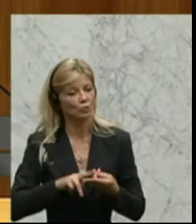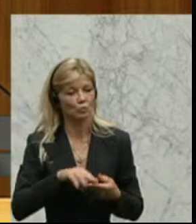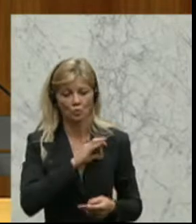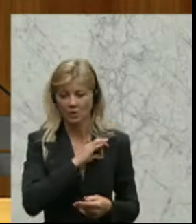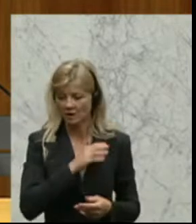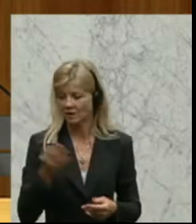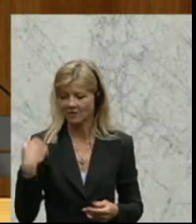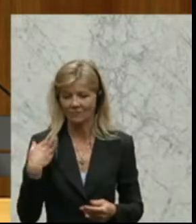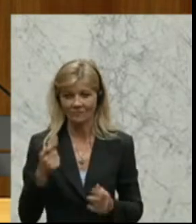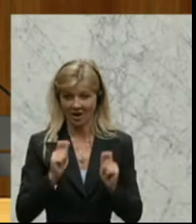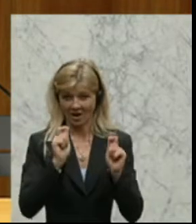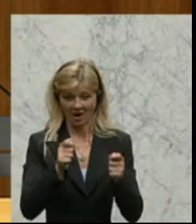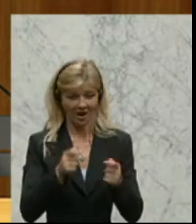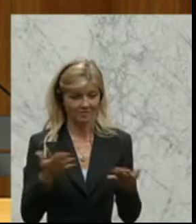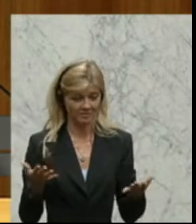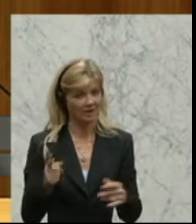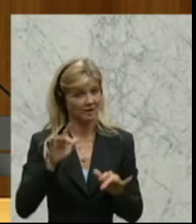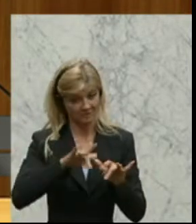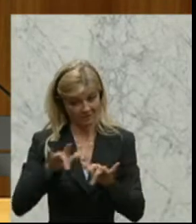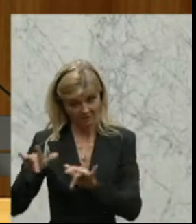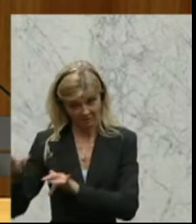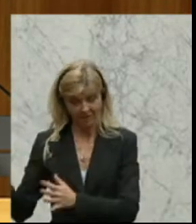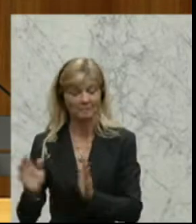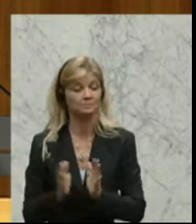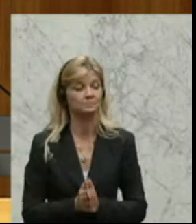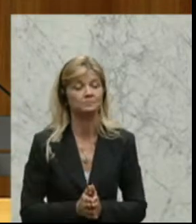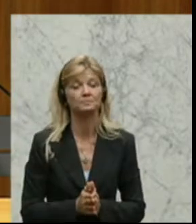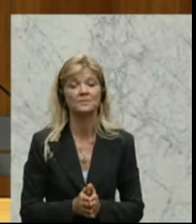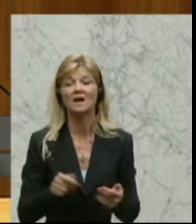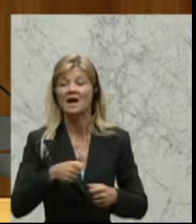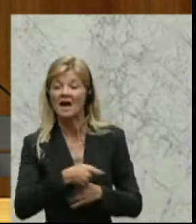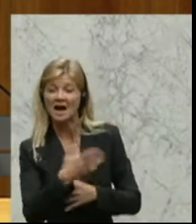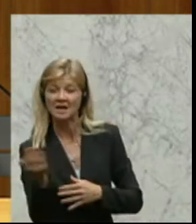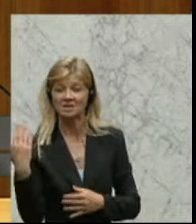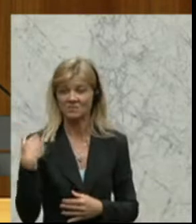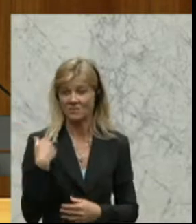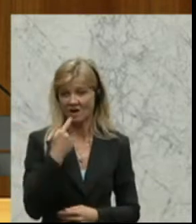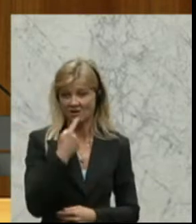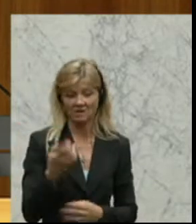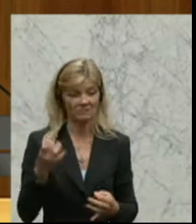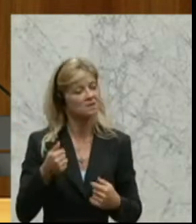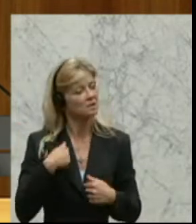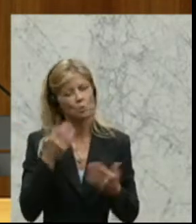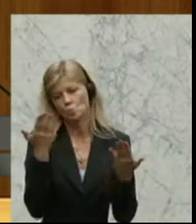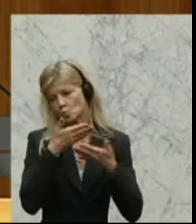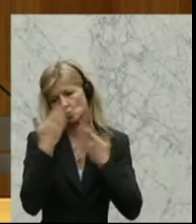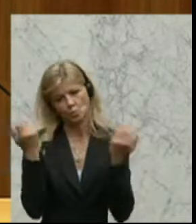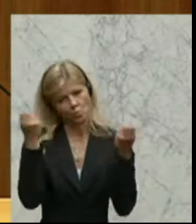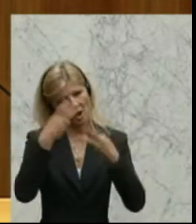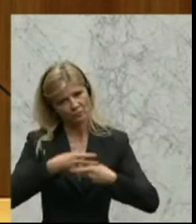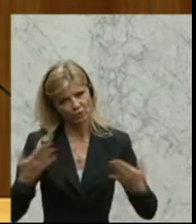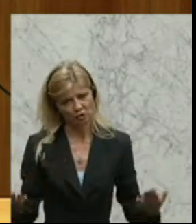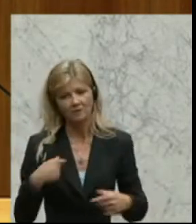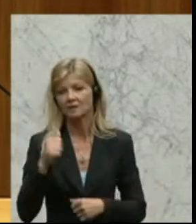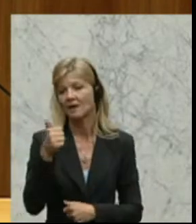mir das ausrichten. Sie hat einiges gesagt, mit dem ich überhaupt nicht einverstanden bin, aber mit einem ganz besonders nicht. Sie hat